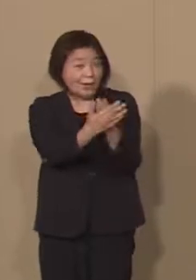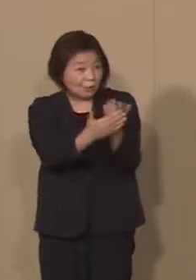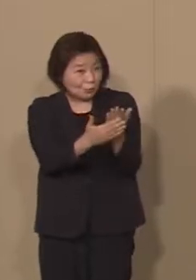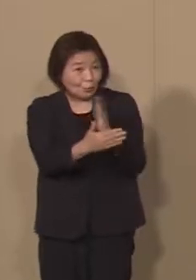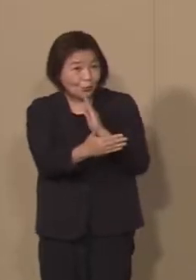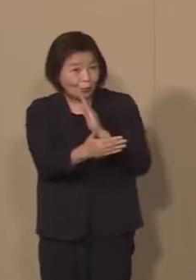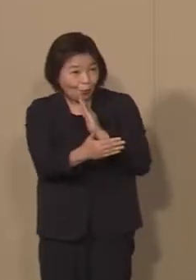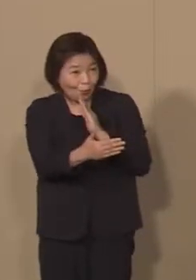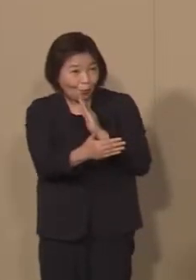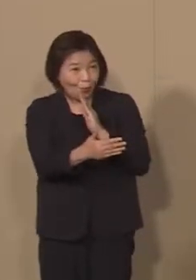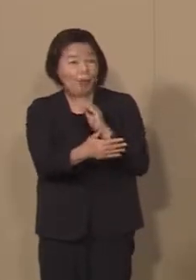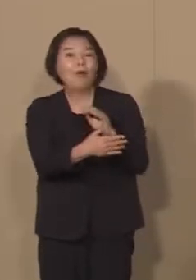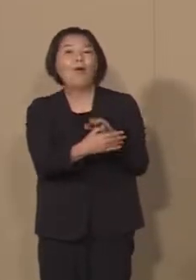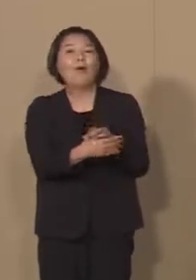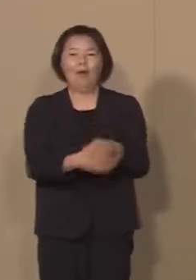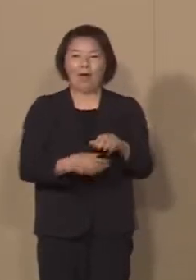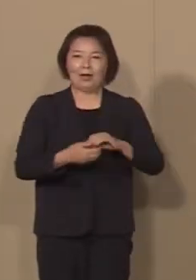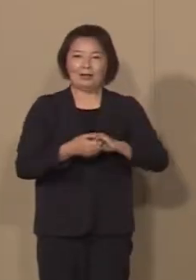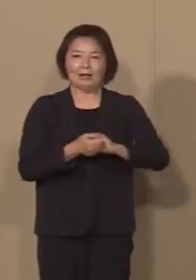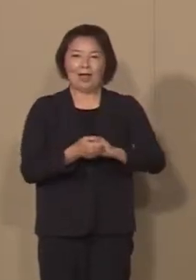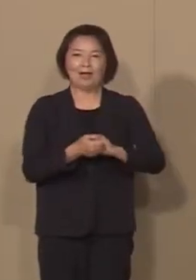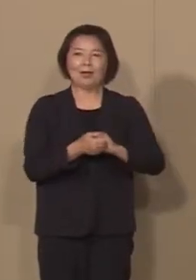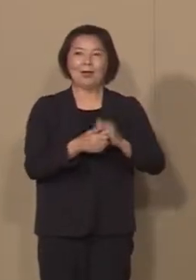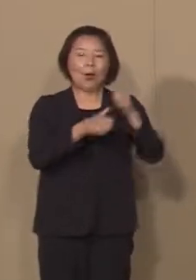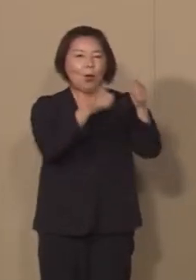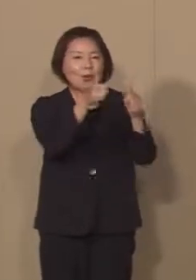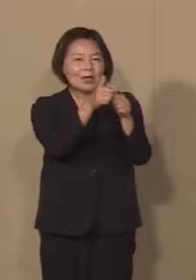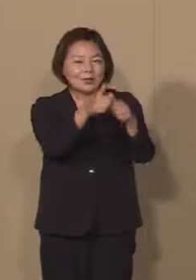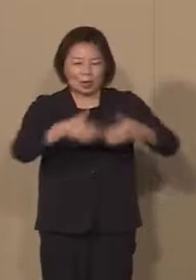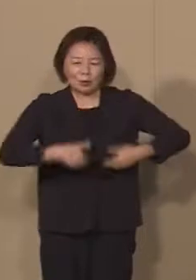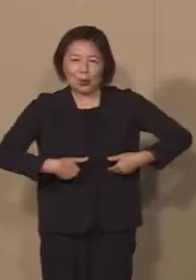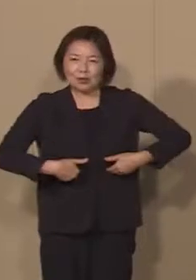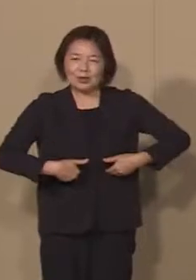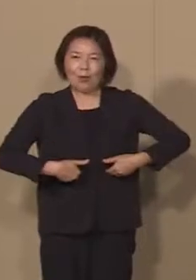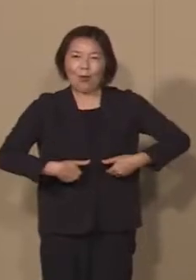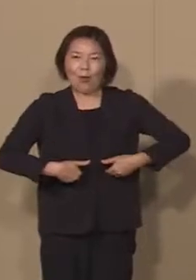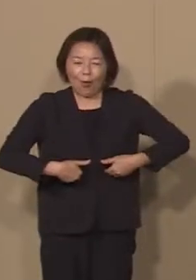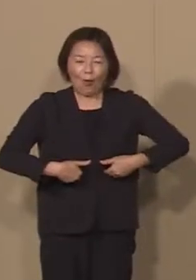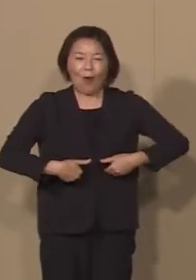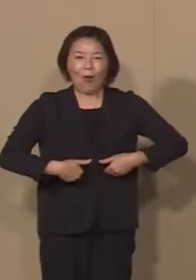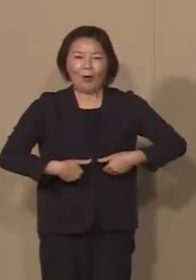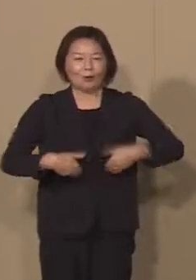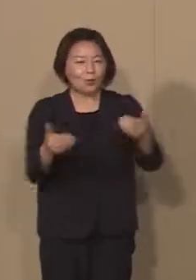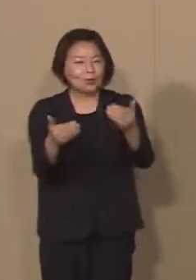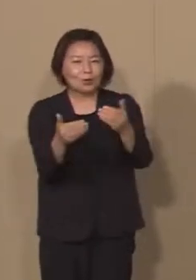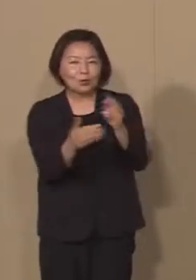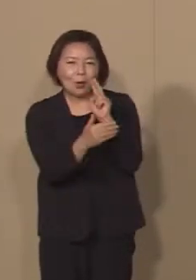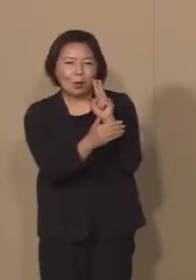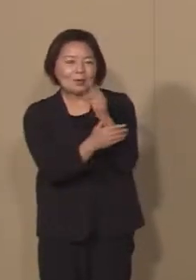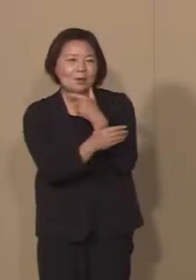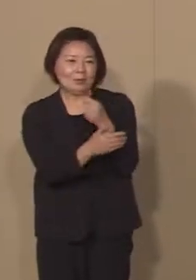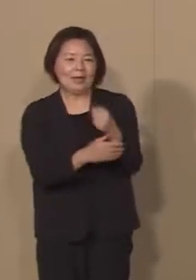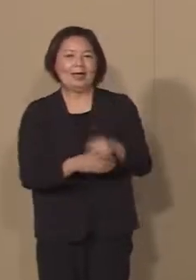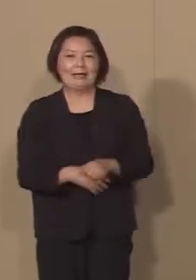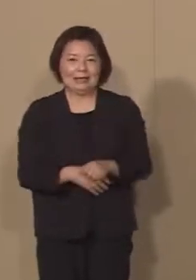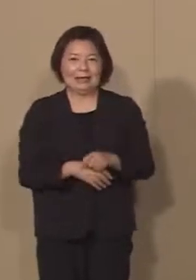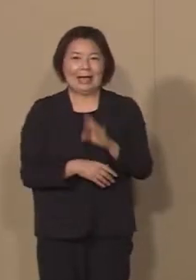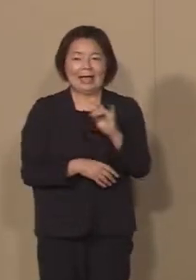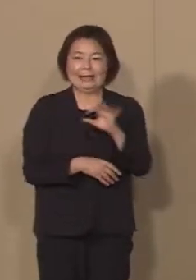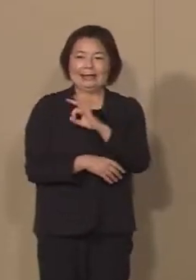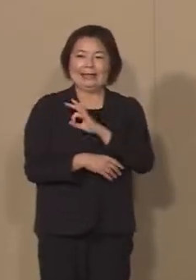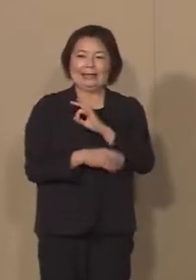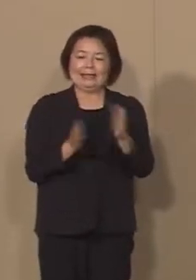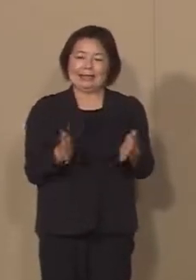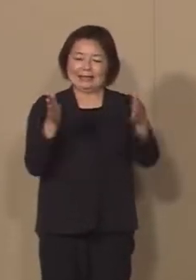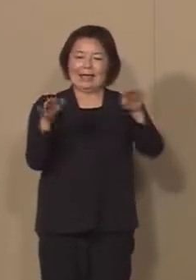いやぜひともなんかほりさん秘書としてなんかスカールどんどんたって言って院会館でねえちょっと